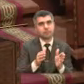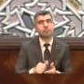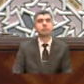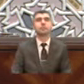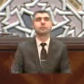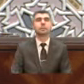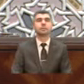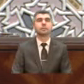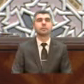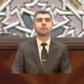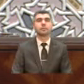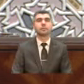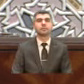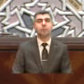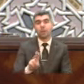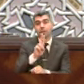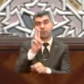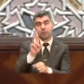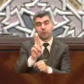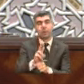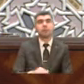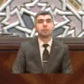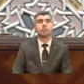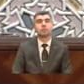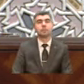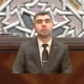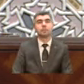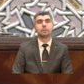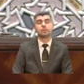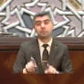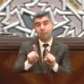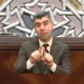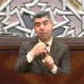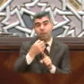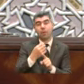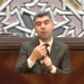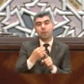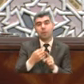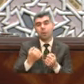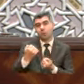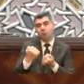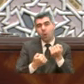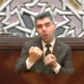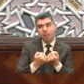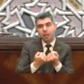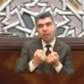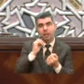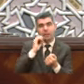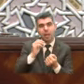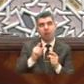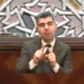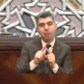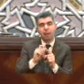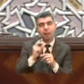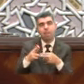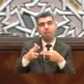شكرا. سؤال اني عن الارتقاء باوضاع مراكز تسجيل السيارات للسيدات والساده النواب المحترمين من فريق